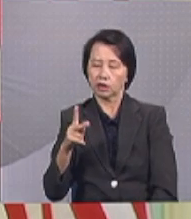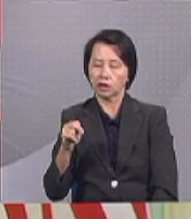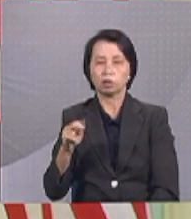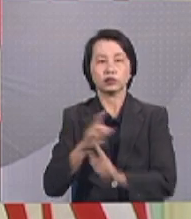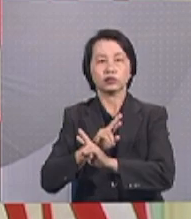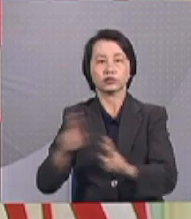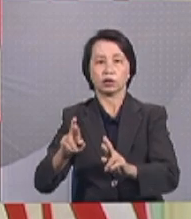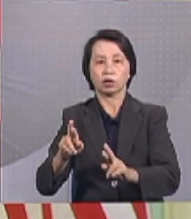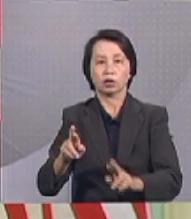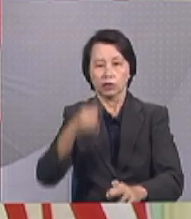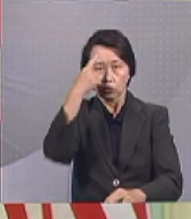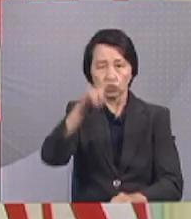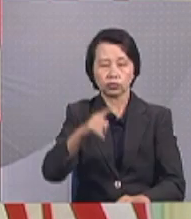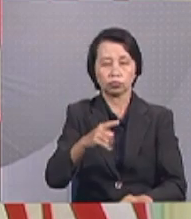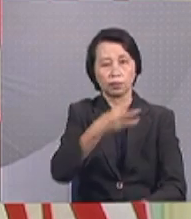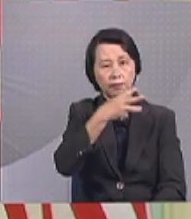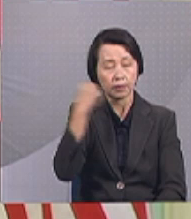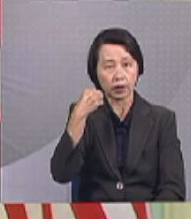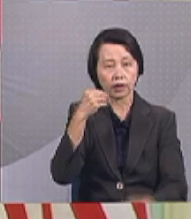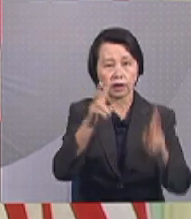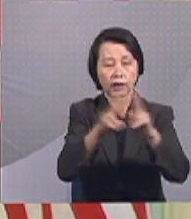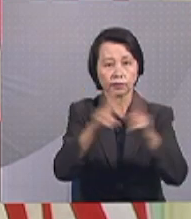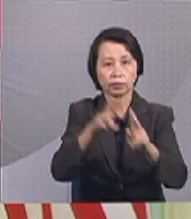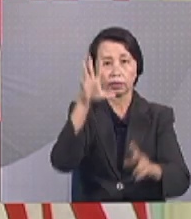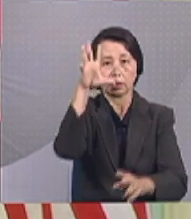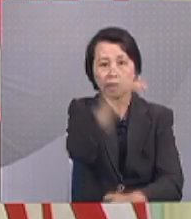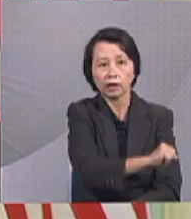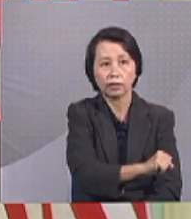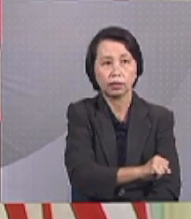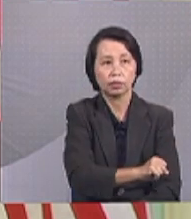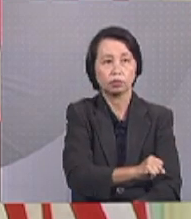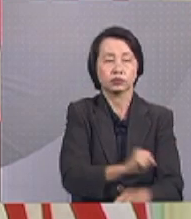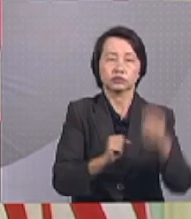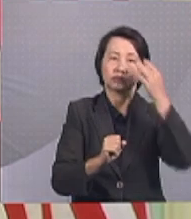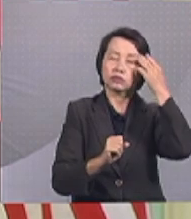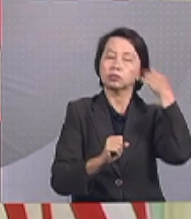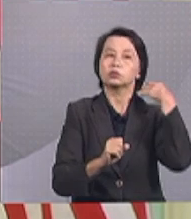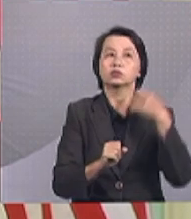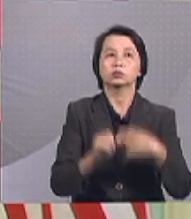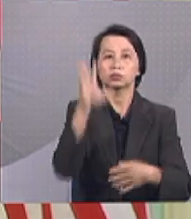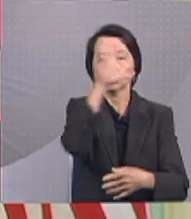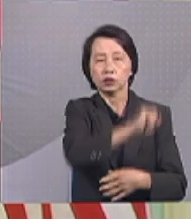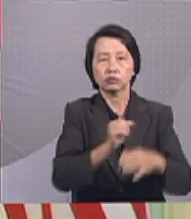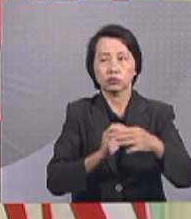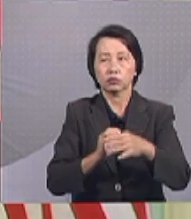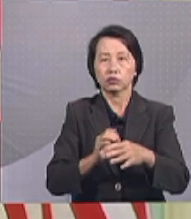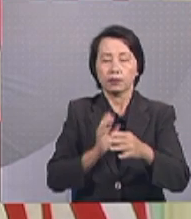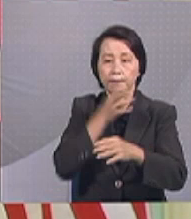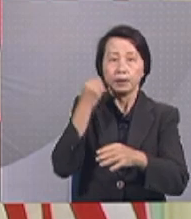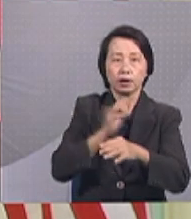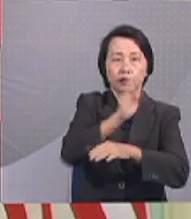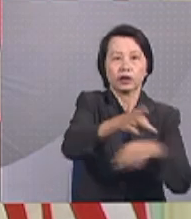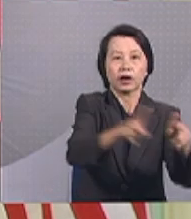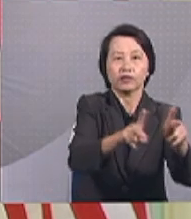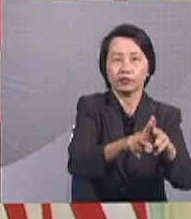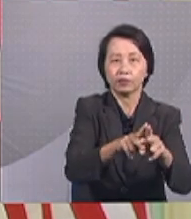yang pulang ke kampung, terlepas. Itu maksudnya, yang terlepas daripada sekatan. Seronoklah